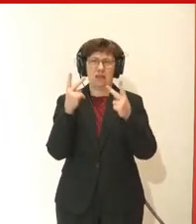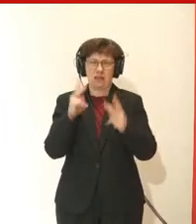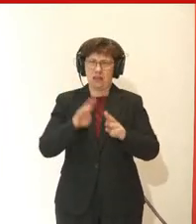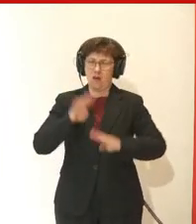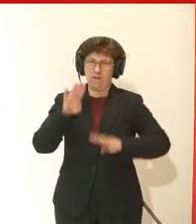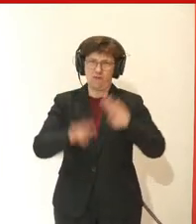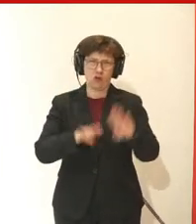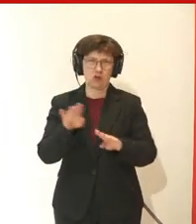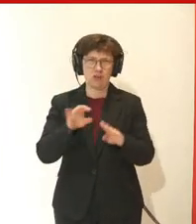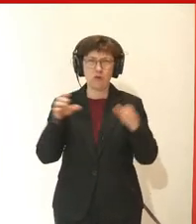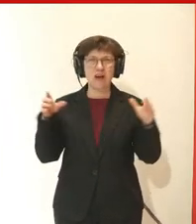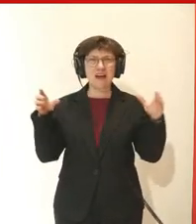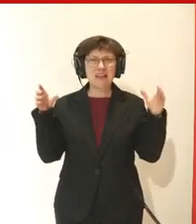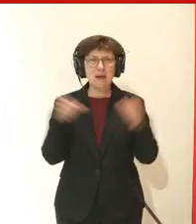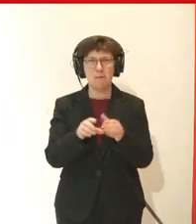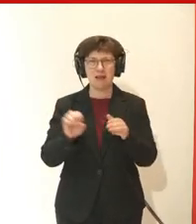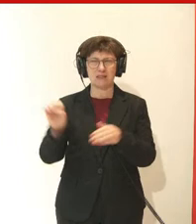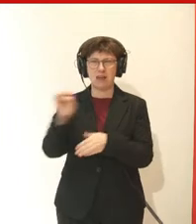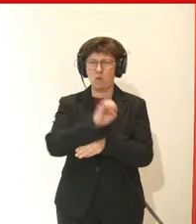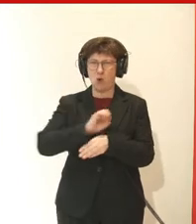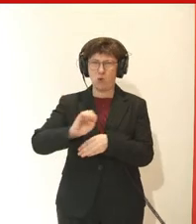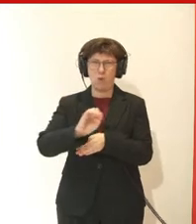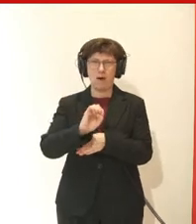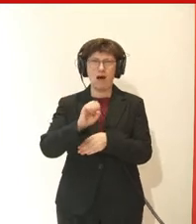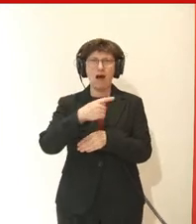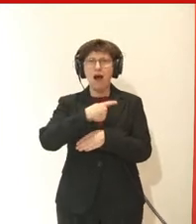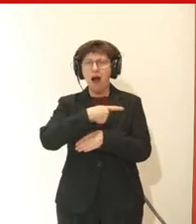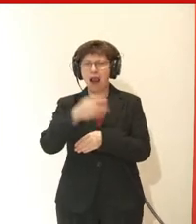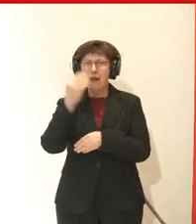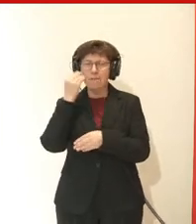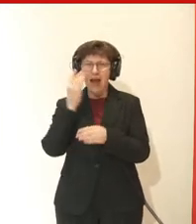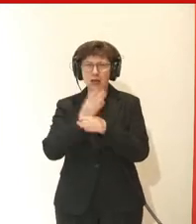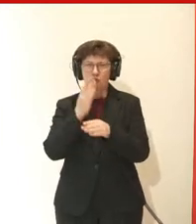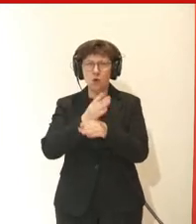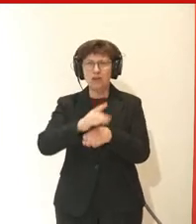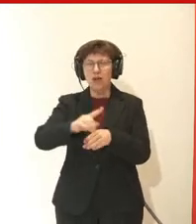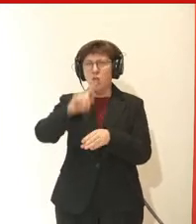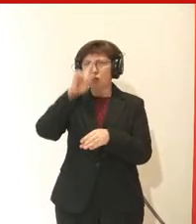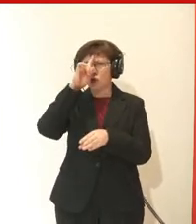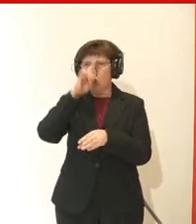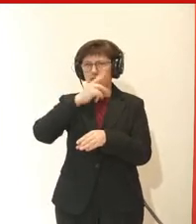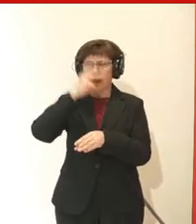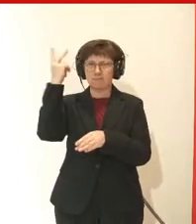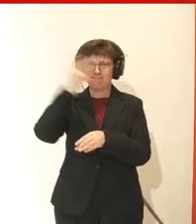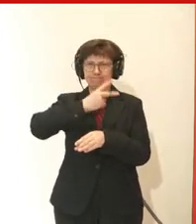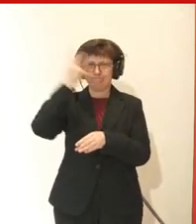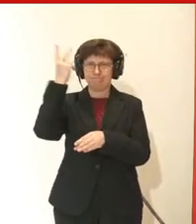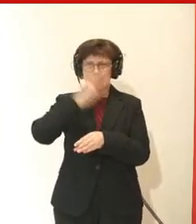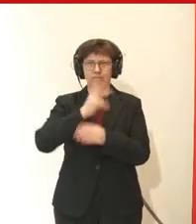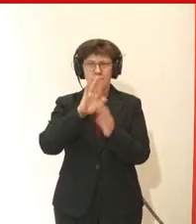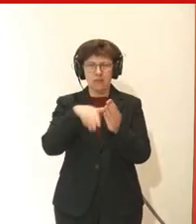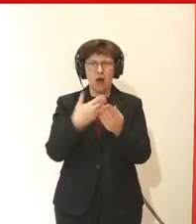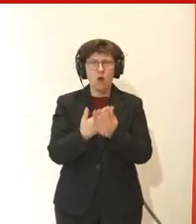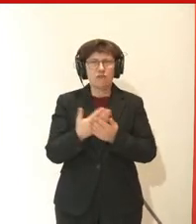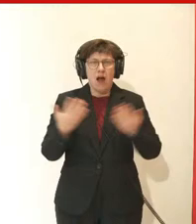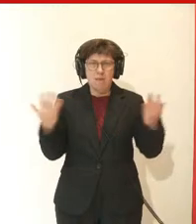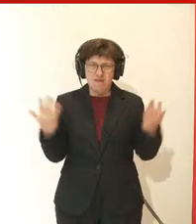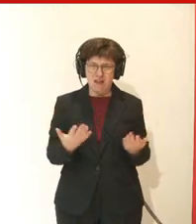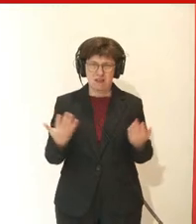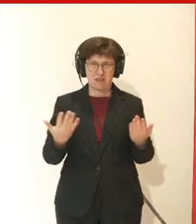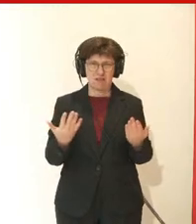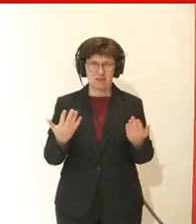fortschritt für unser gemeinsames europa alle haben gemerkt deutschland hat verstanden was seine aufgabe ist